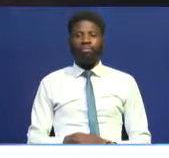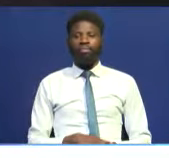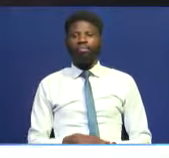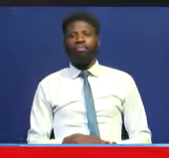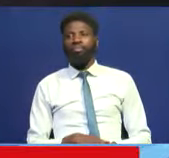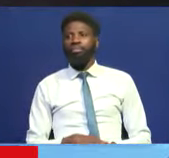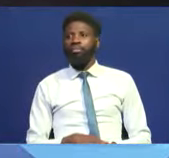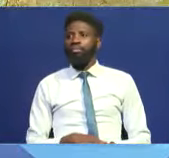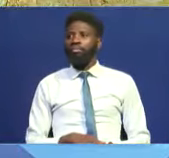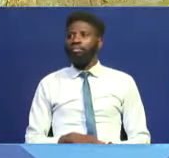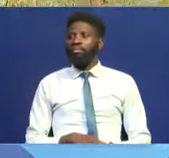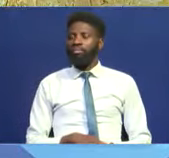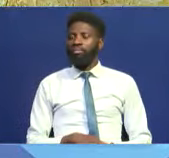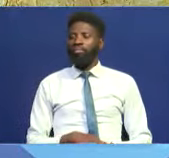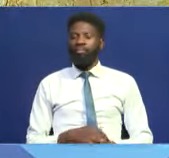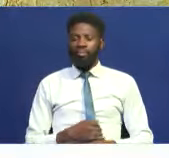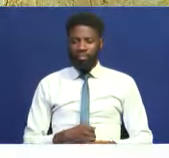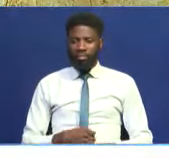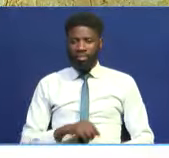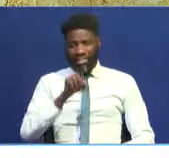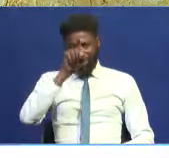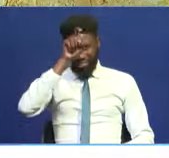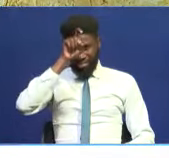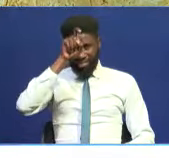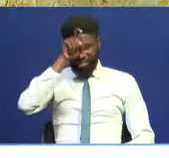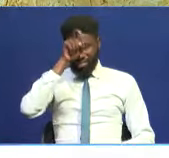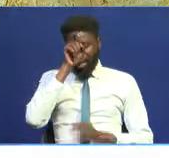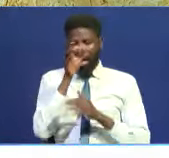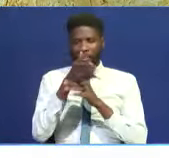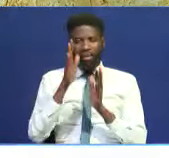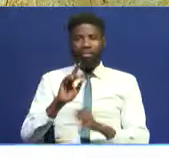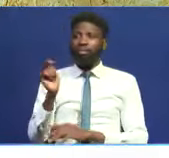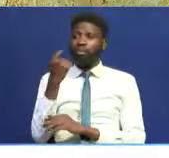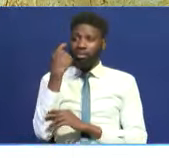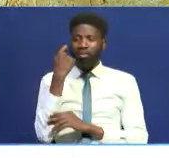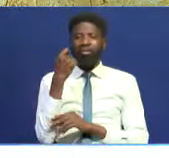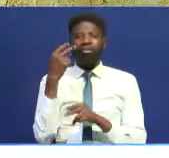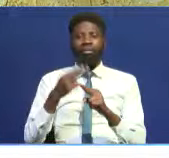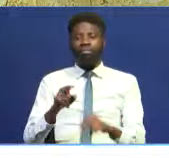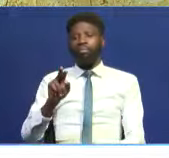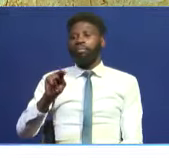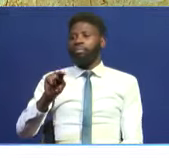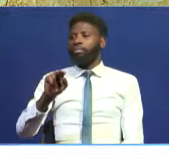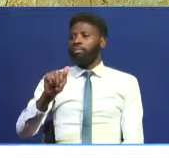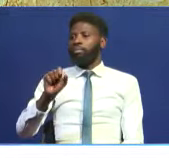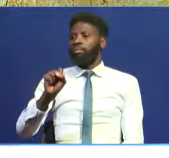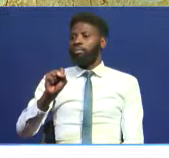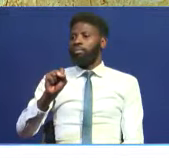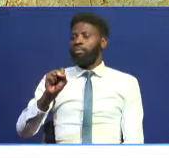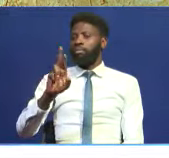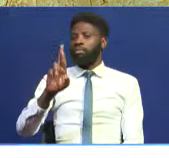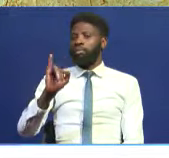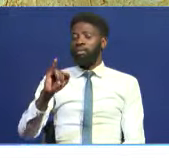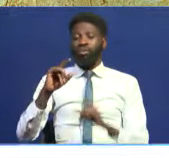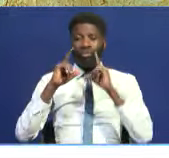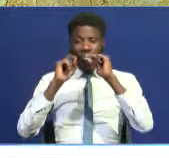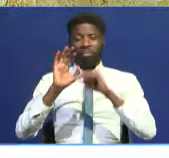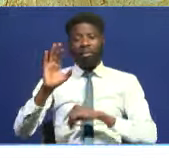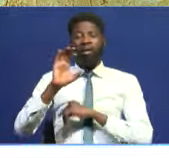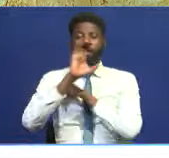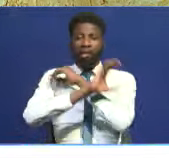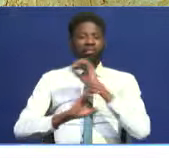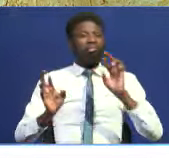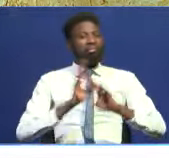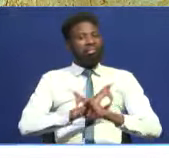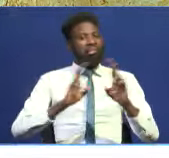Hatimaye, balozi wa Misri humu nchini Wael Nasri Eldin Atia amesisitiza kujitolea kwa taifa lake kuimarisha uhusiano